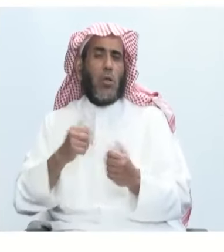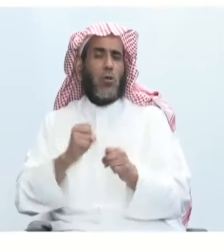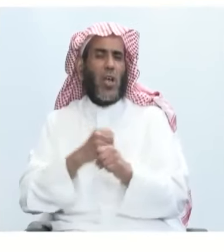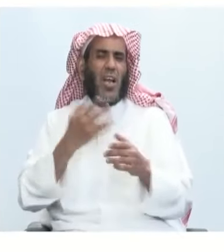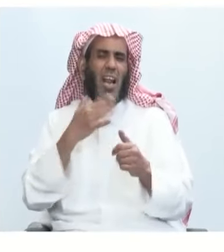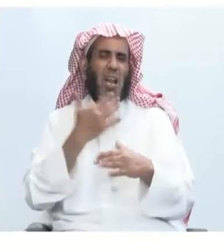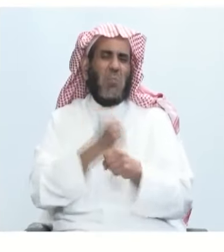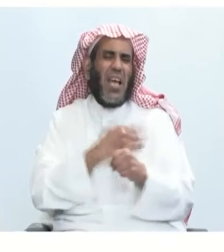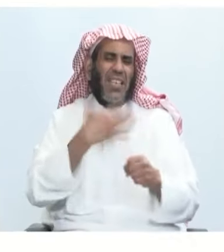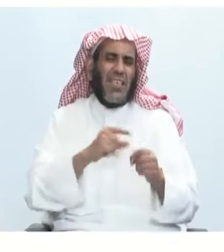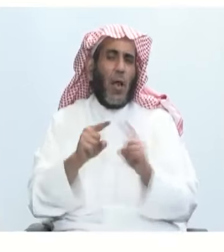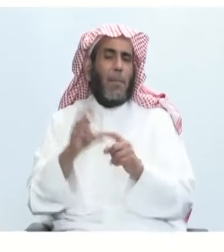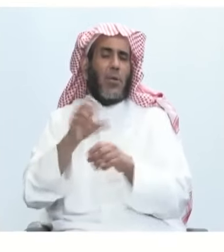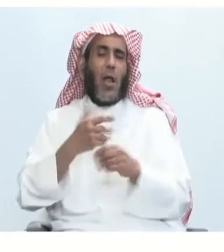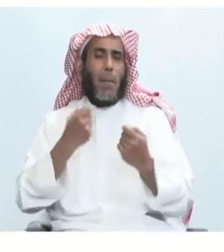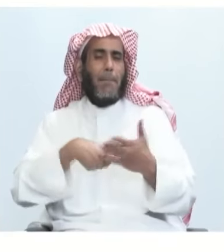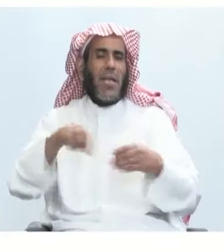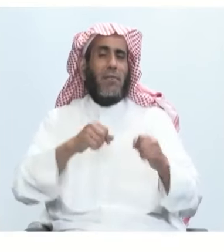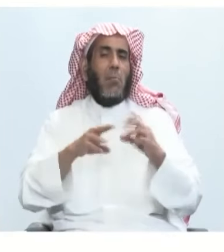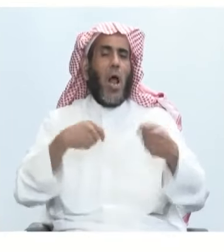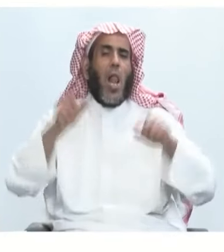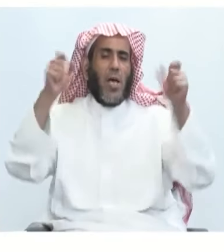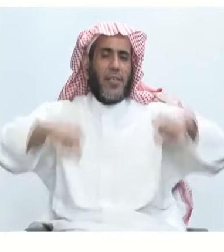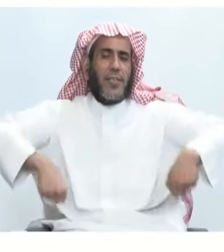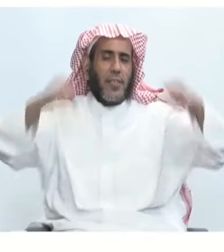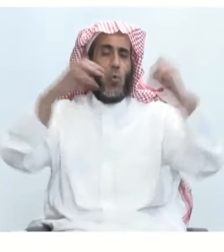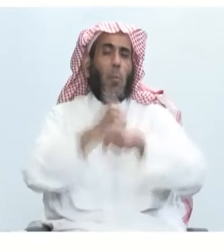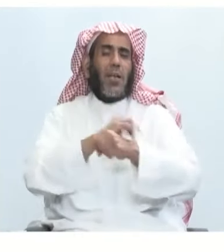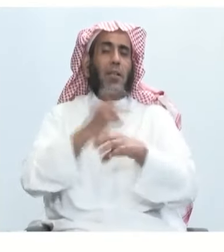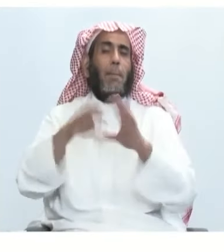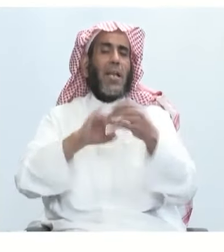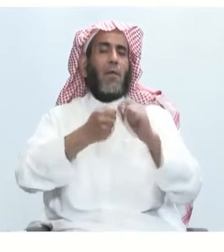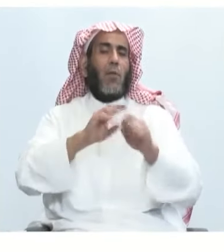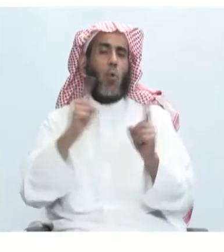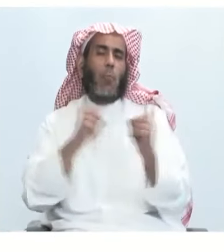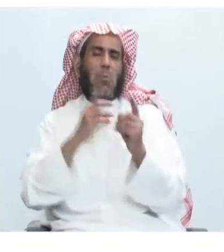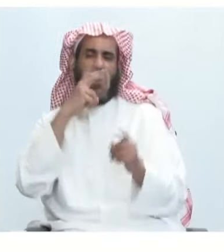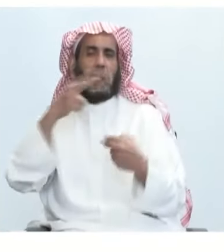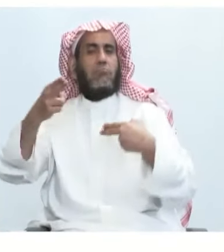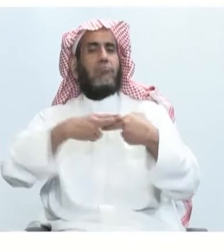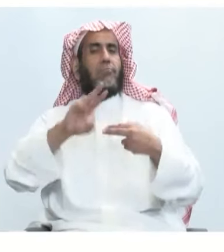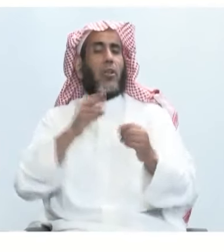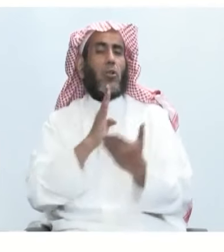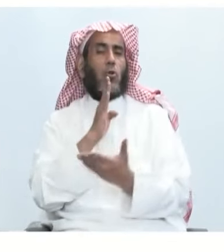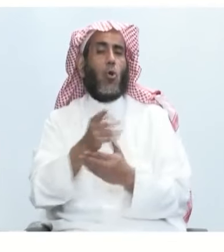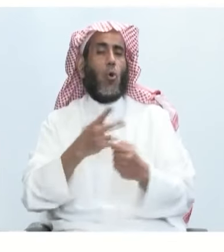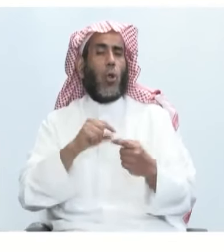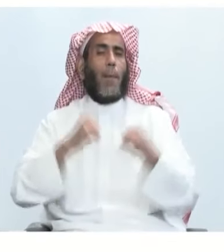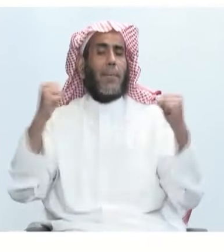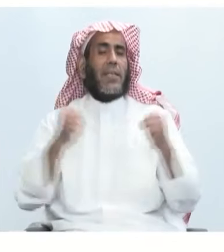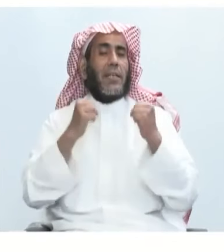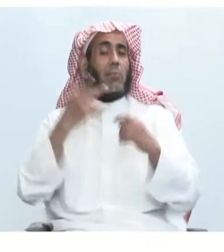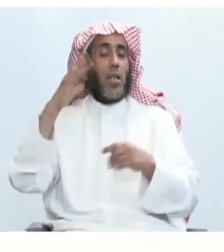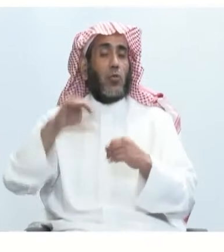المهن الصغيره بالايدي السعوديه كالبيع في المحلات التجاريه وممارسه المهن اليدويه وفي المقابل هناك من يرفض هذا التوجه يطالب بتدريب